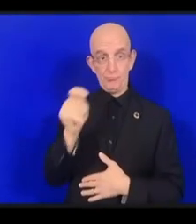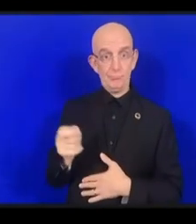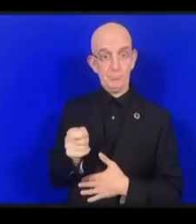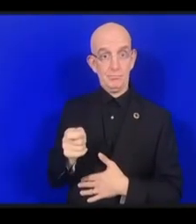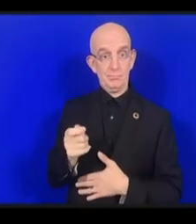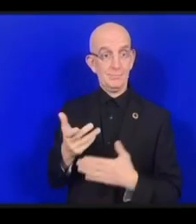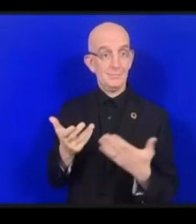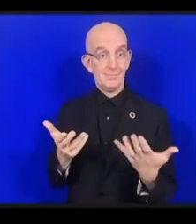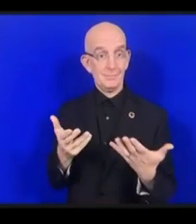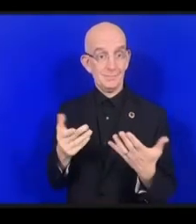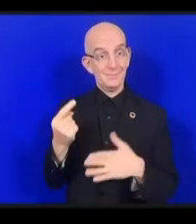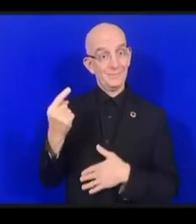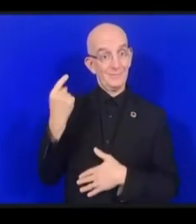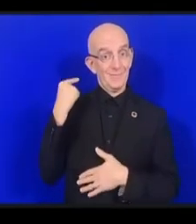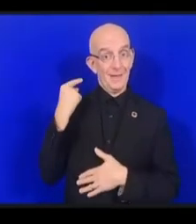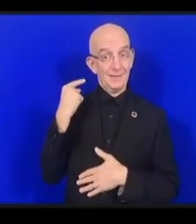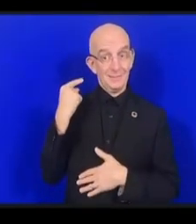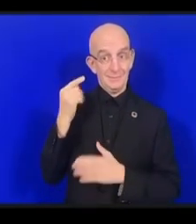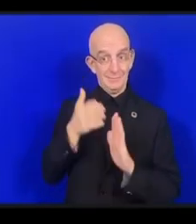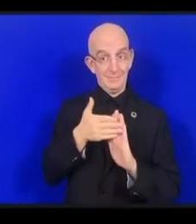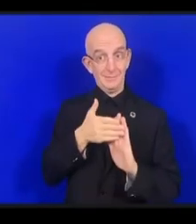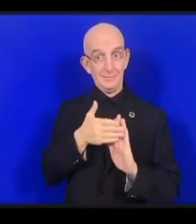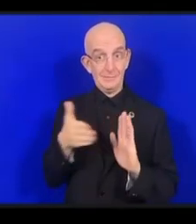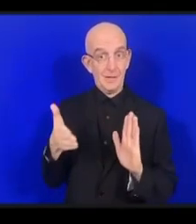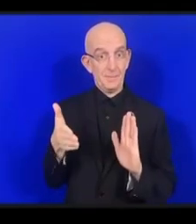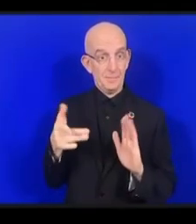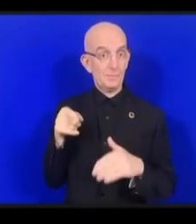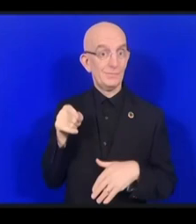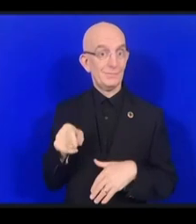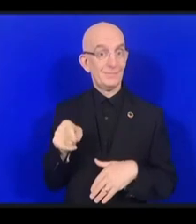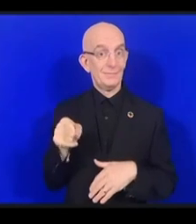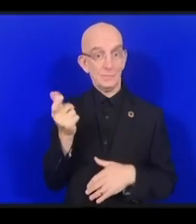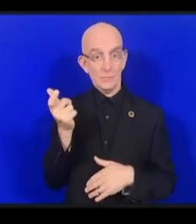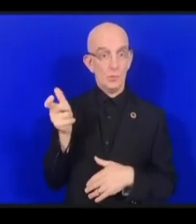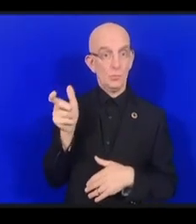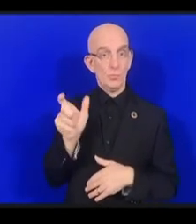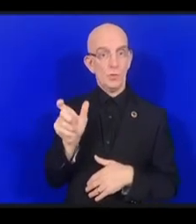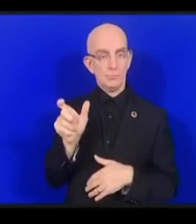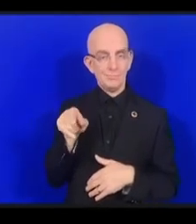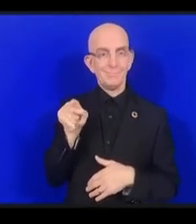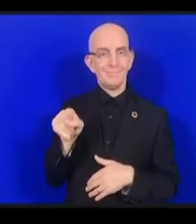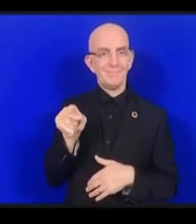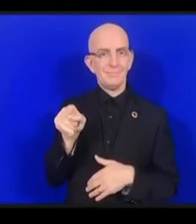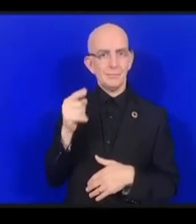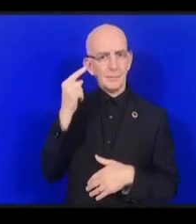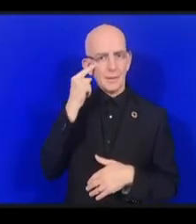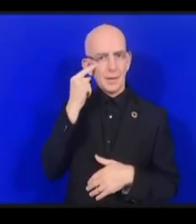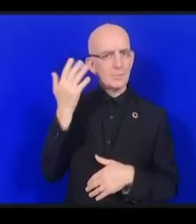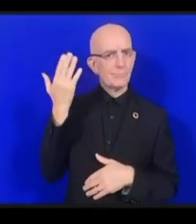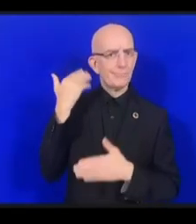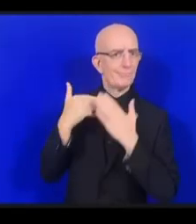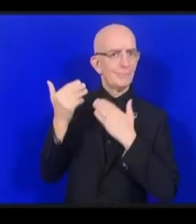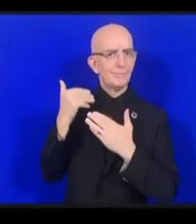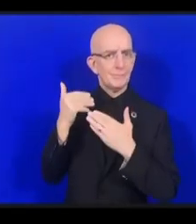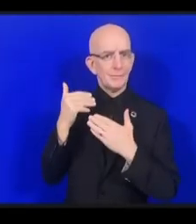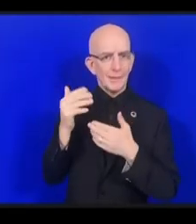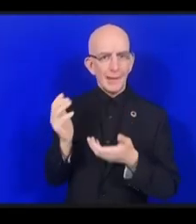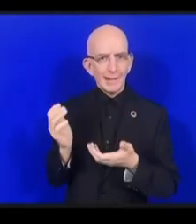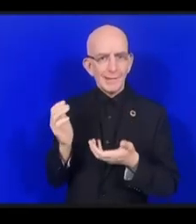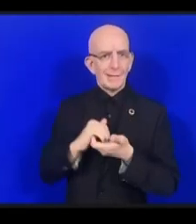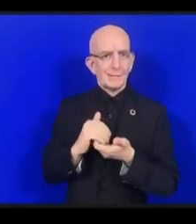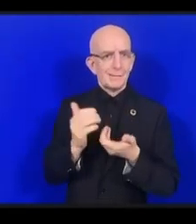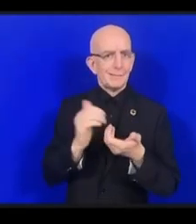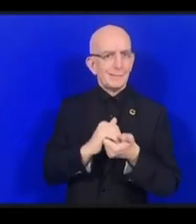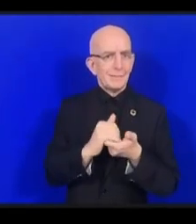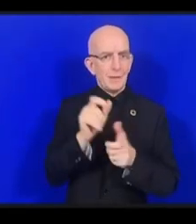ました友情の絆とか夫婦の絆とかといった内々の個人的な人と